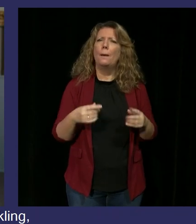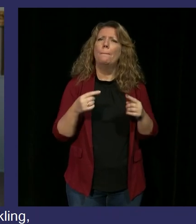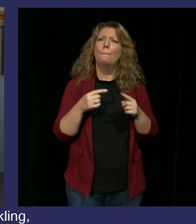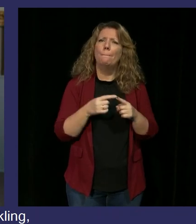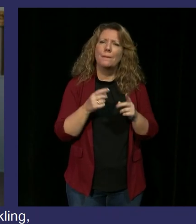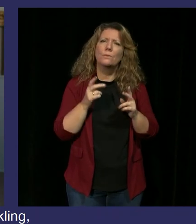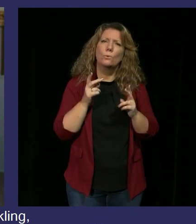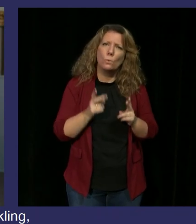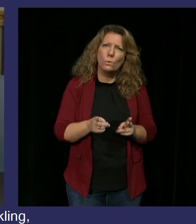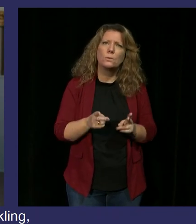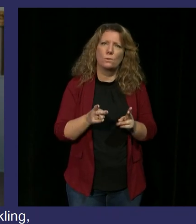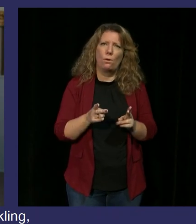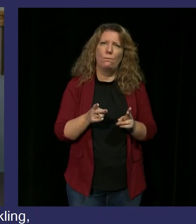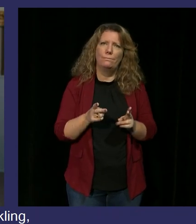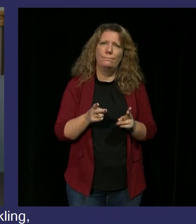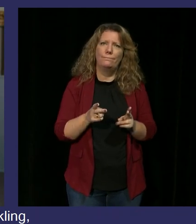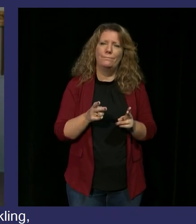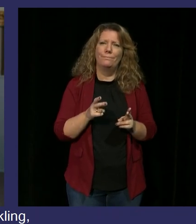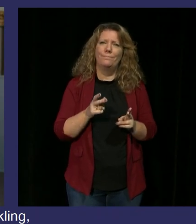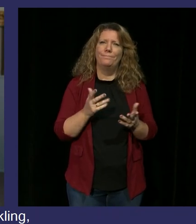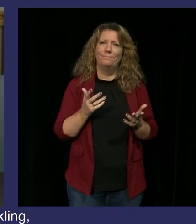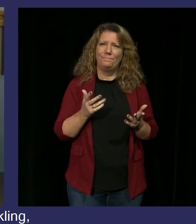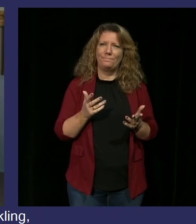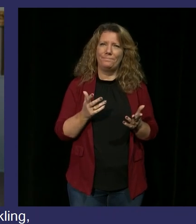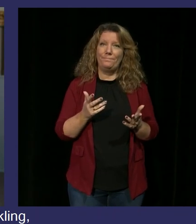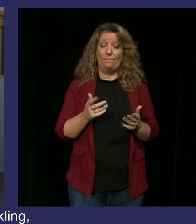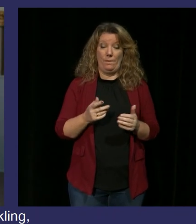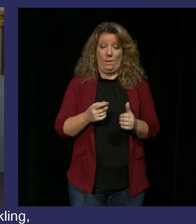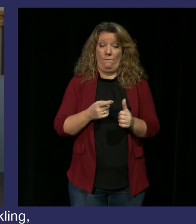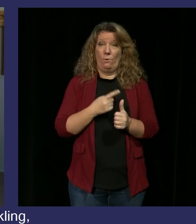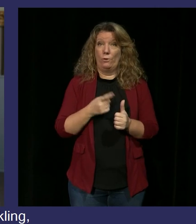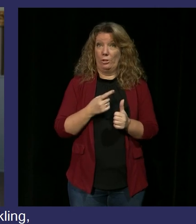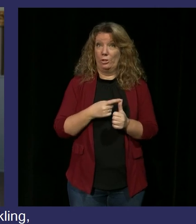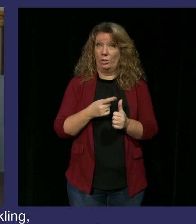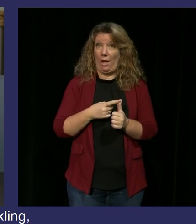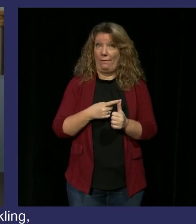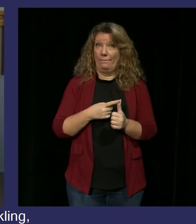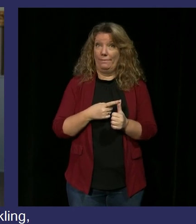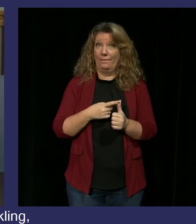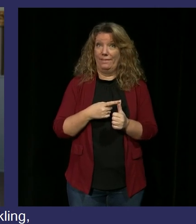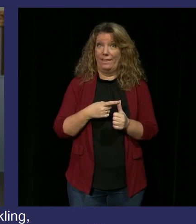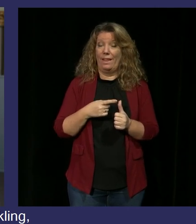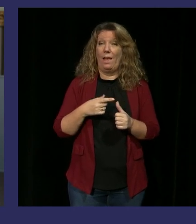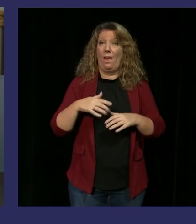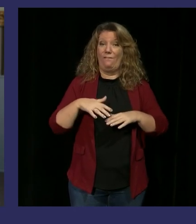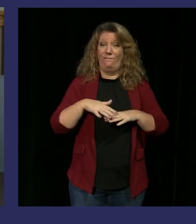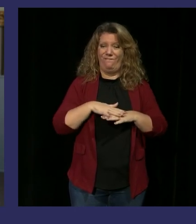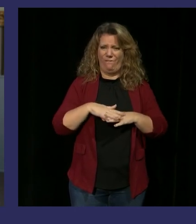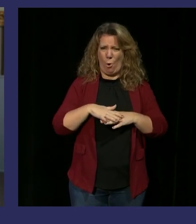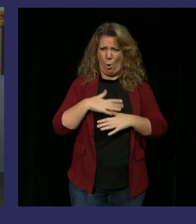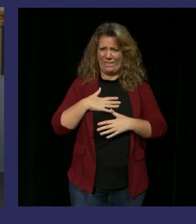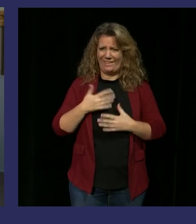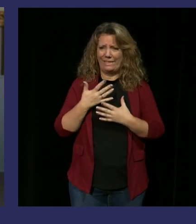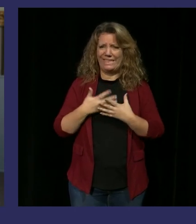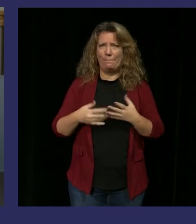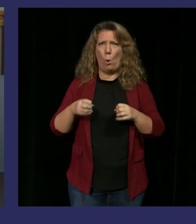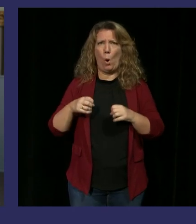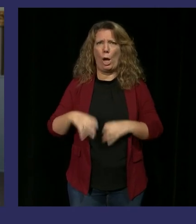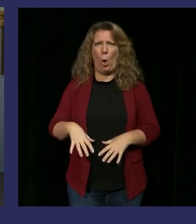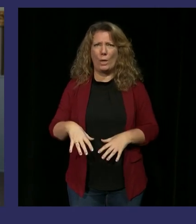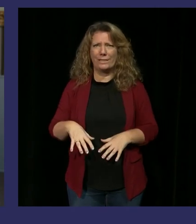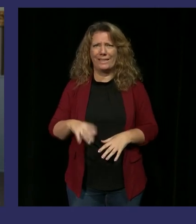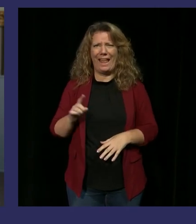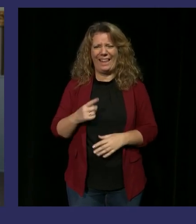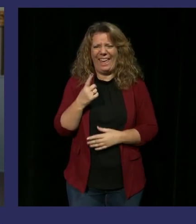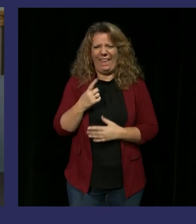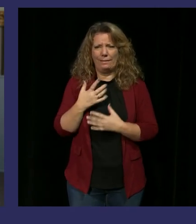også fordi for det første denne følelsen av å være språkløs, eller enspråklig, kan du